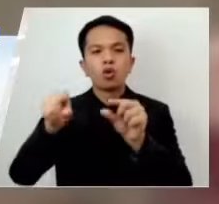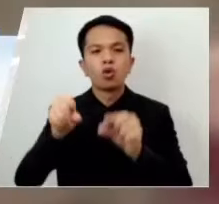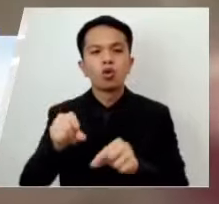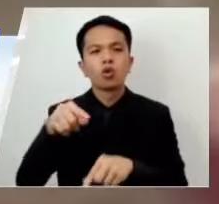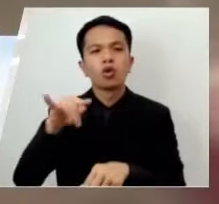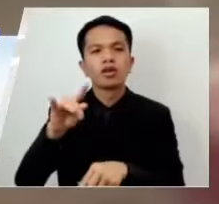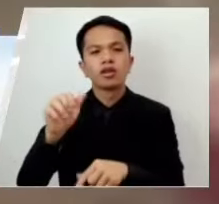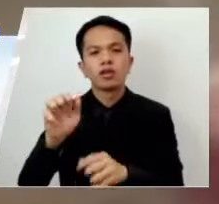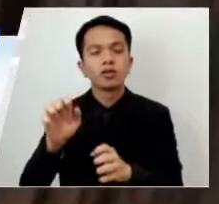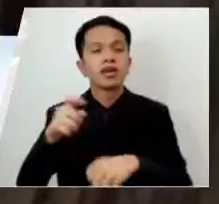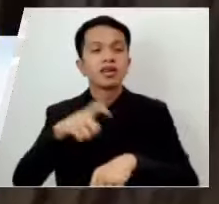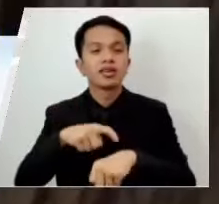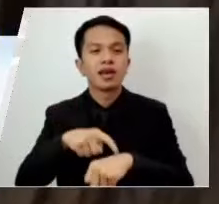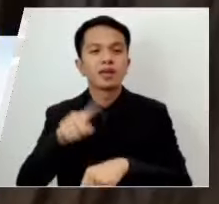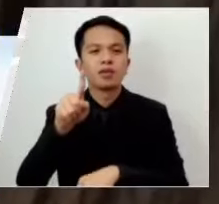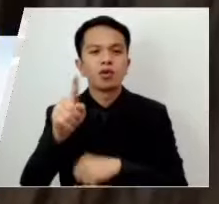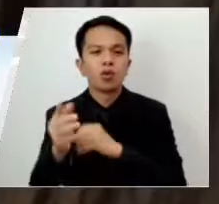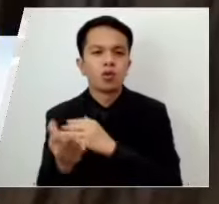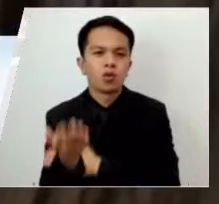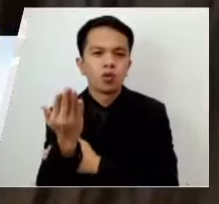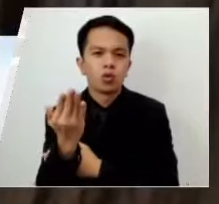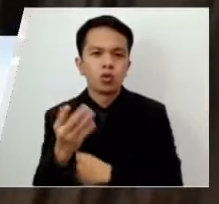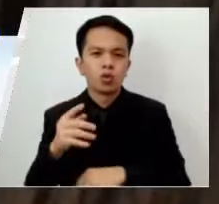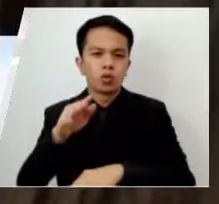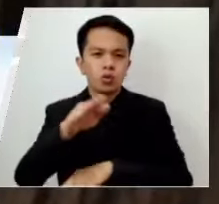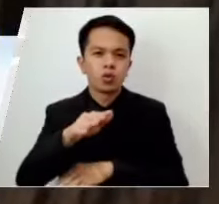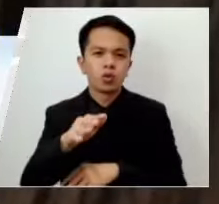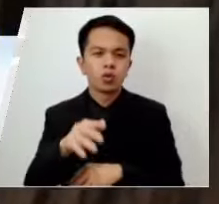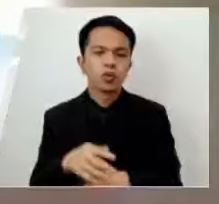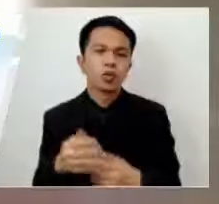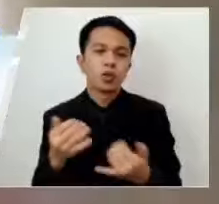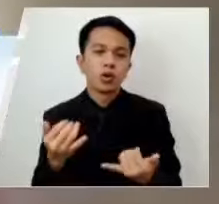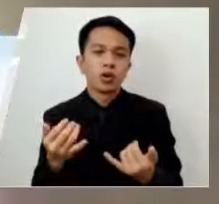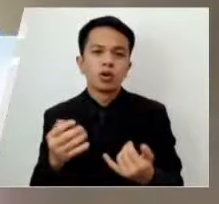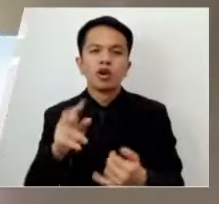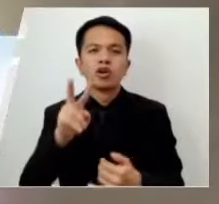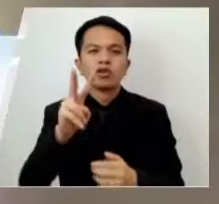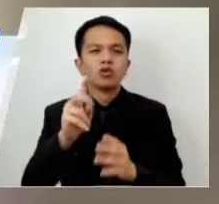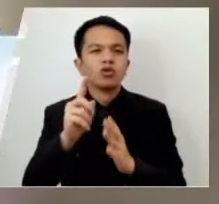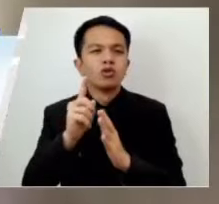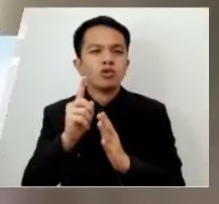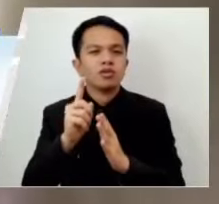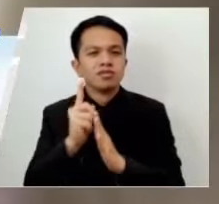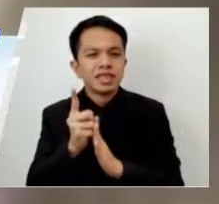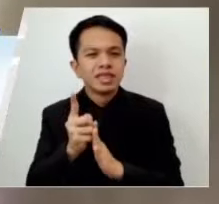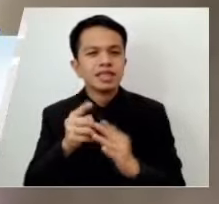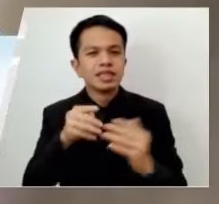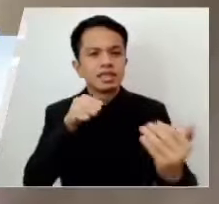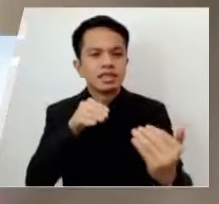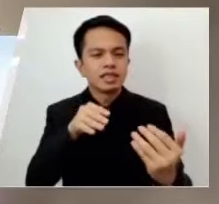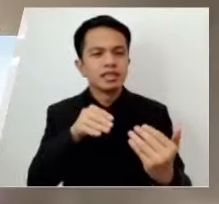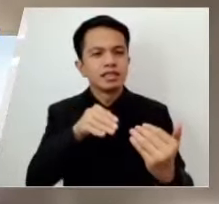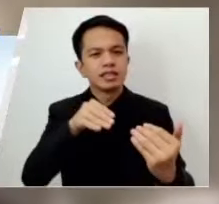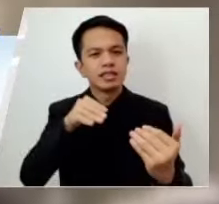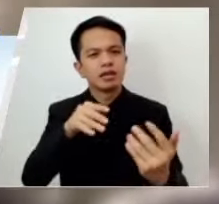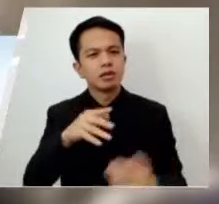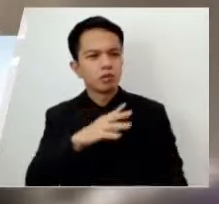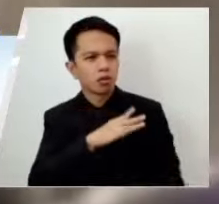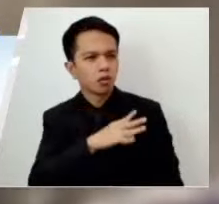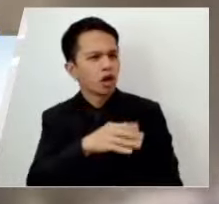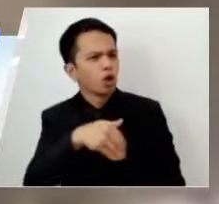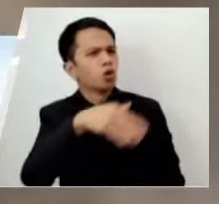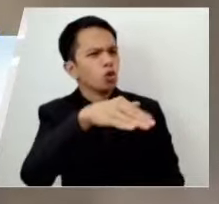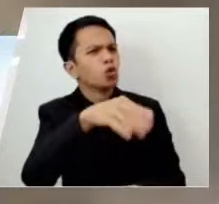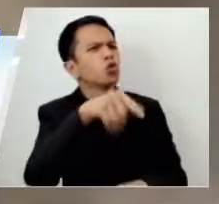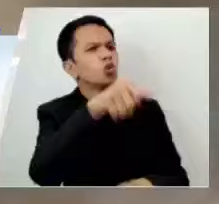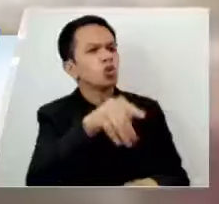madaling araw kahapon. Mga 2 minutes pa siguro bago siya umatras po eh. Parang gusto niya, ibig sabihin niya, parang kami pa siguro yung mali.